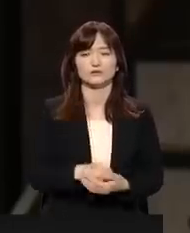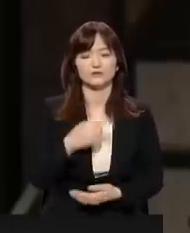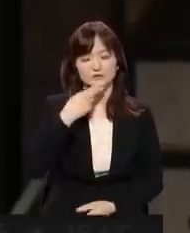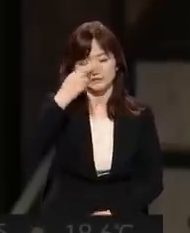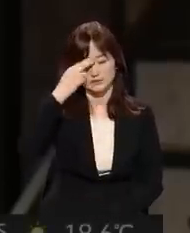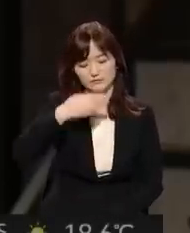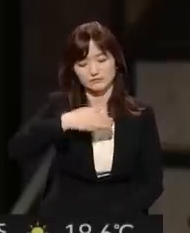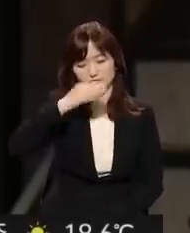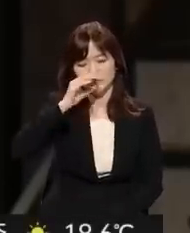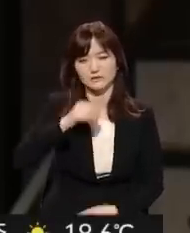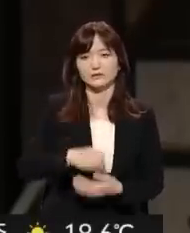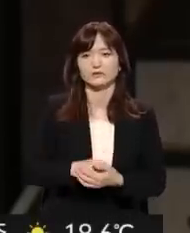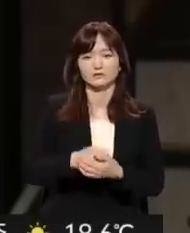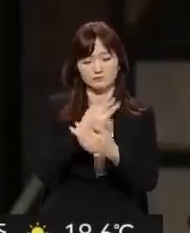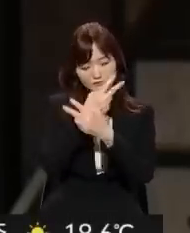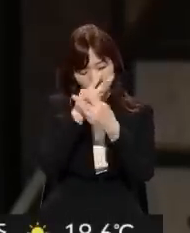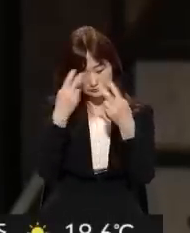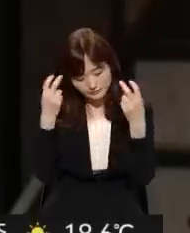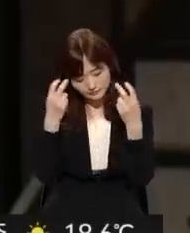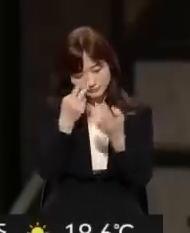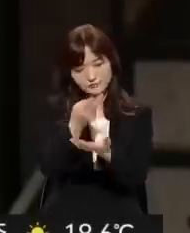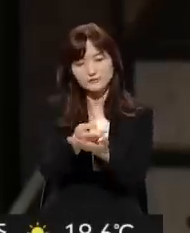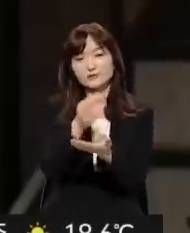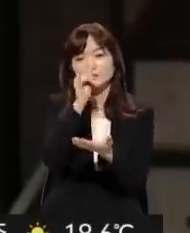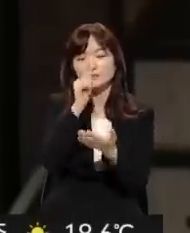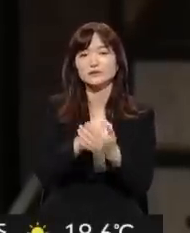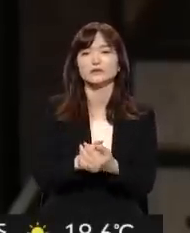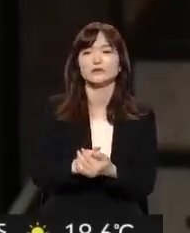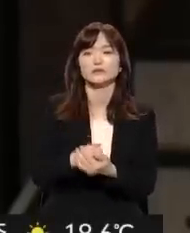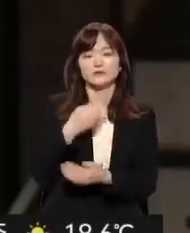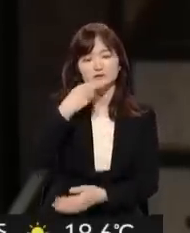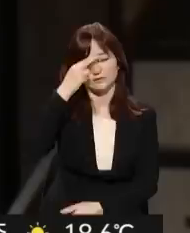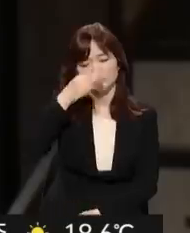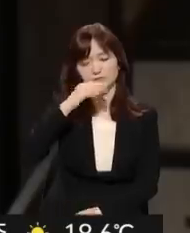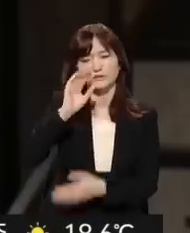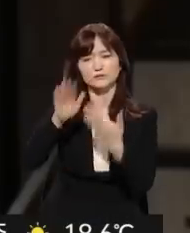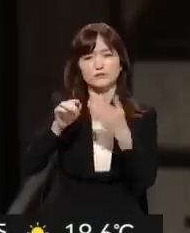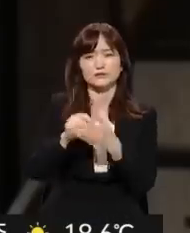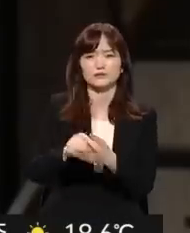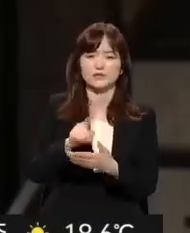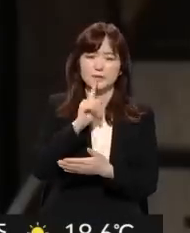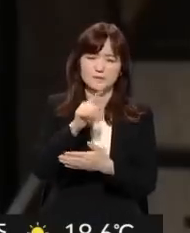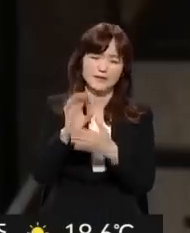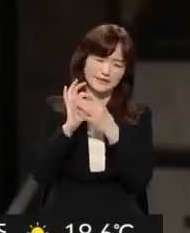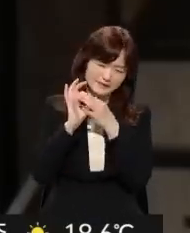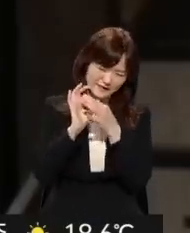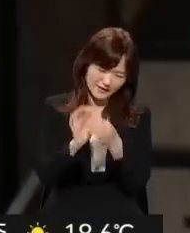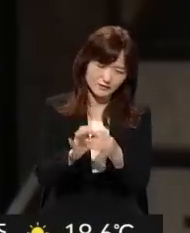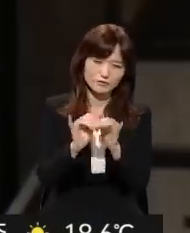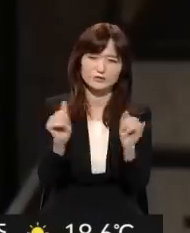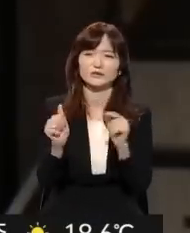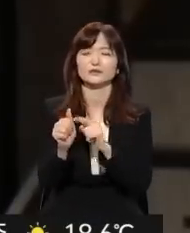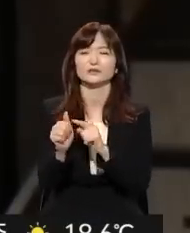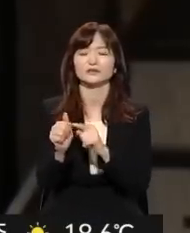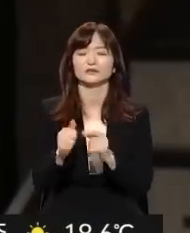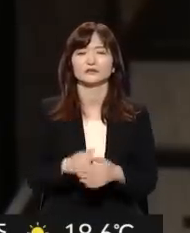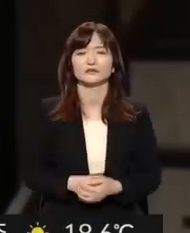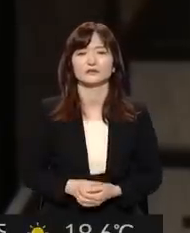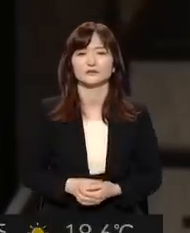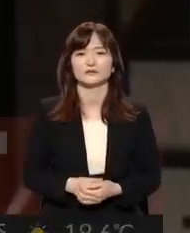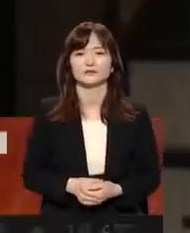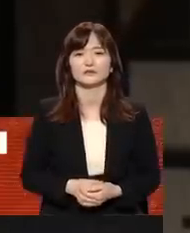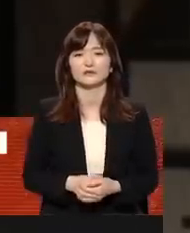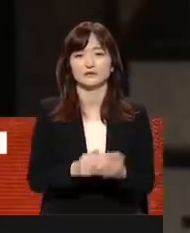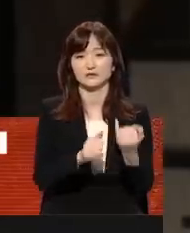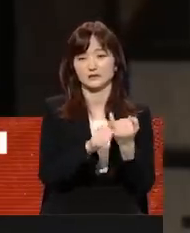나면 자는 사람 있고 술 먹고 나면 계속 말하는 사람 있잖아요. 우리가 끝까지 말하는 사람을 술주정이 있다라고 이야기하는데